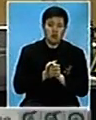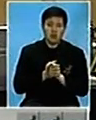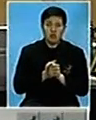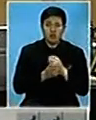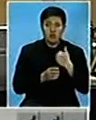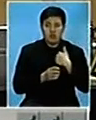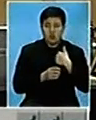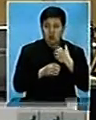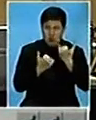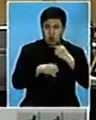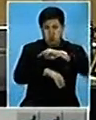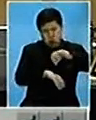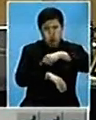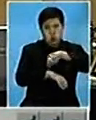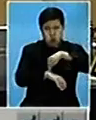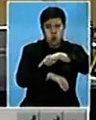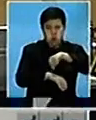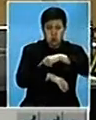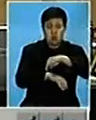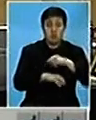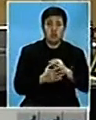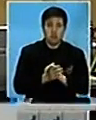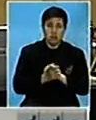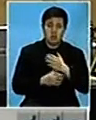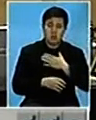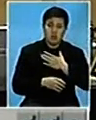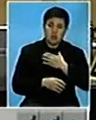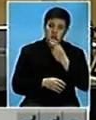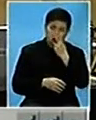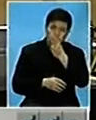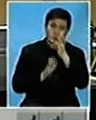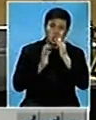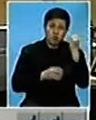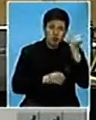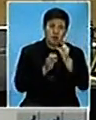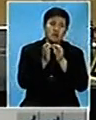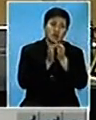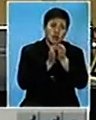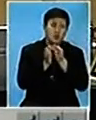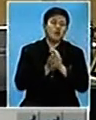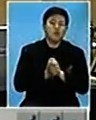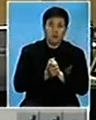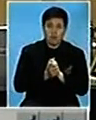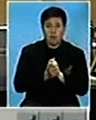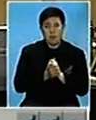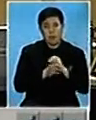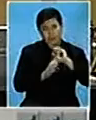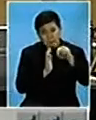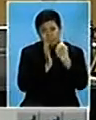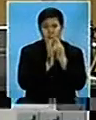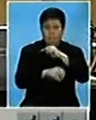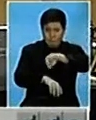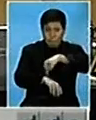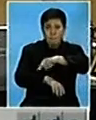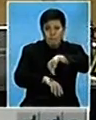ใช้เวลากันมาพอสมควรแต่ก็เห็นใจทางฝ่ายท่านที่มาชี้แจงนะครับก็หลายชั่วโมงนะเ